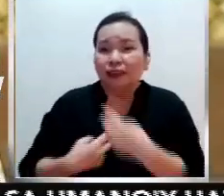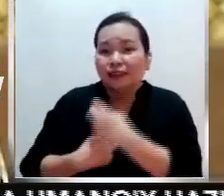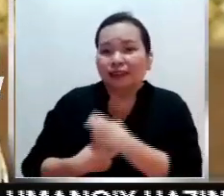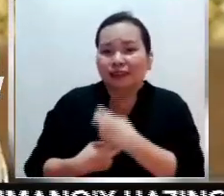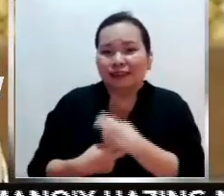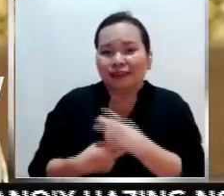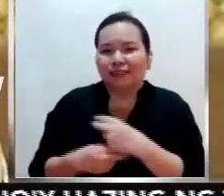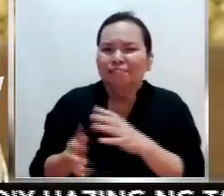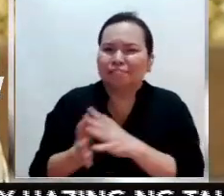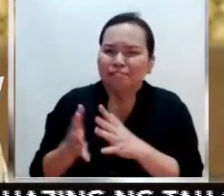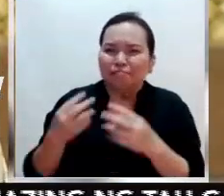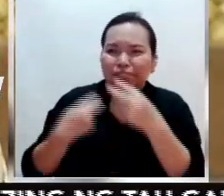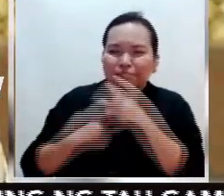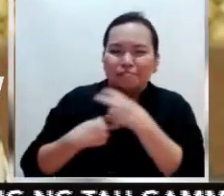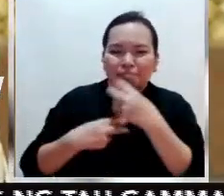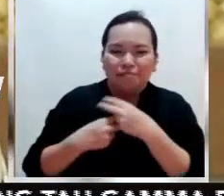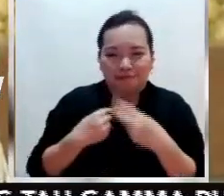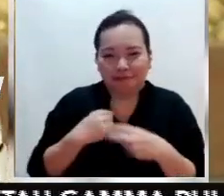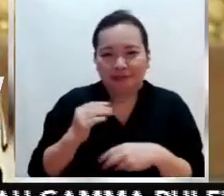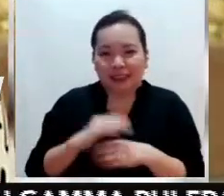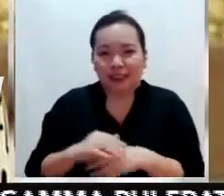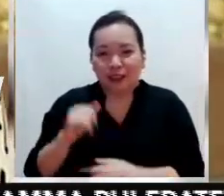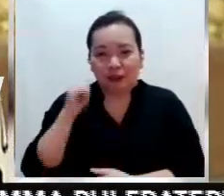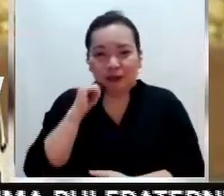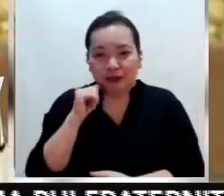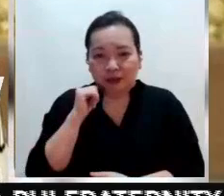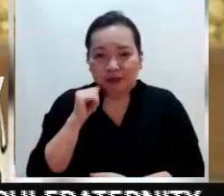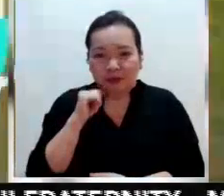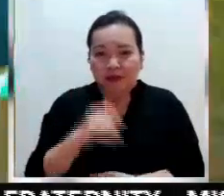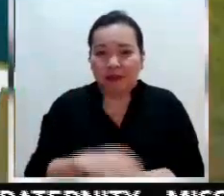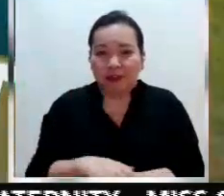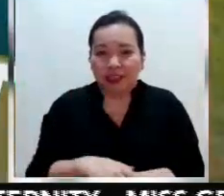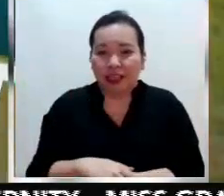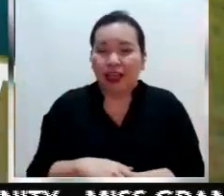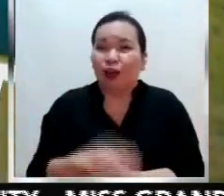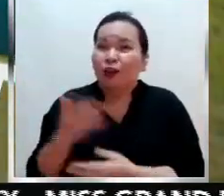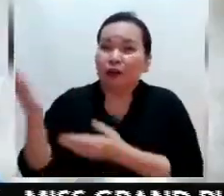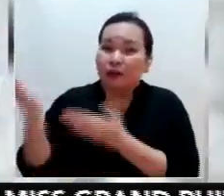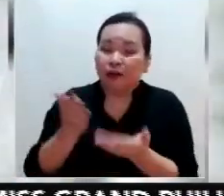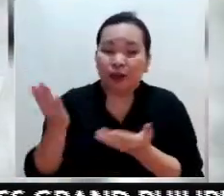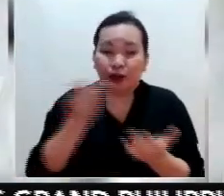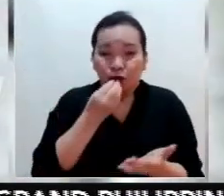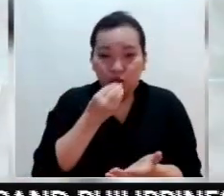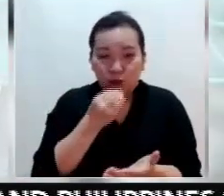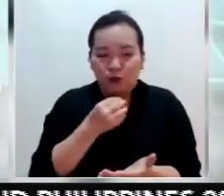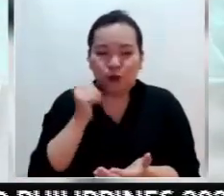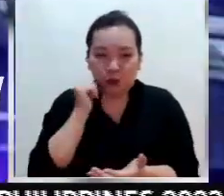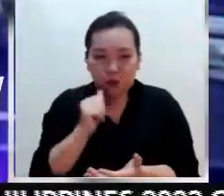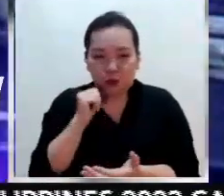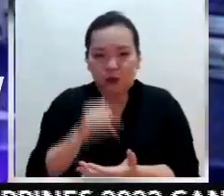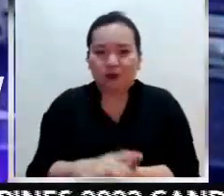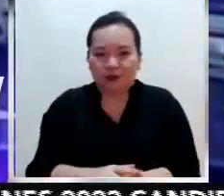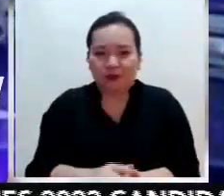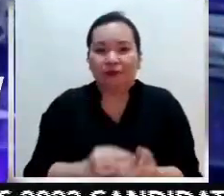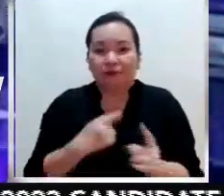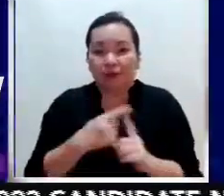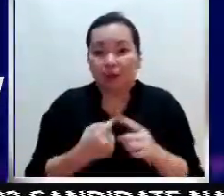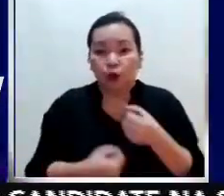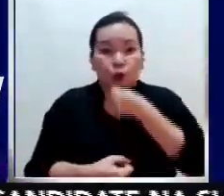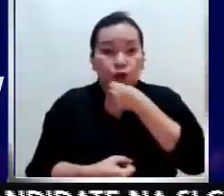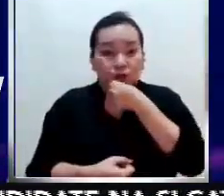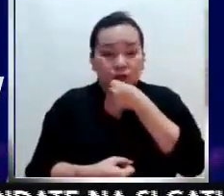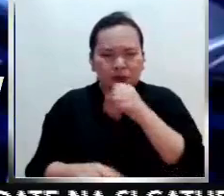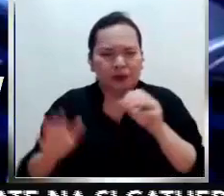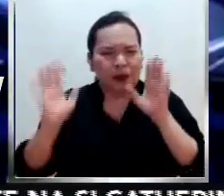maasikaso. Parating may mga order na pagkain. Pagiging host ng Amazing Earth at ng Family